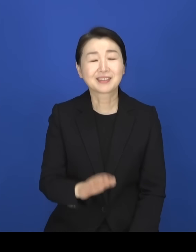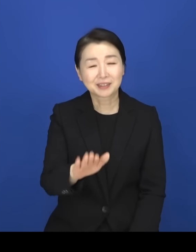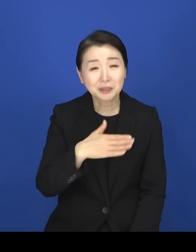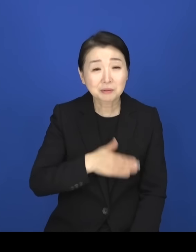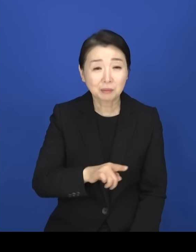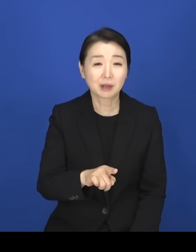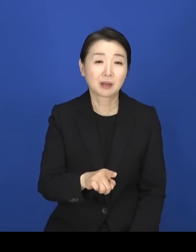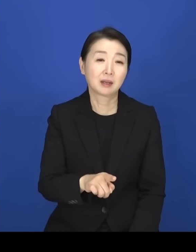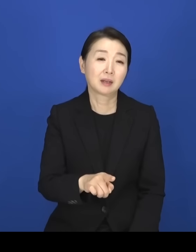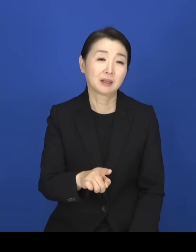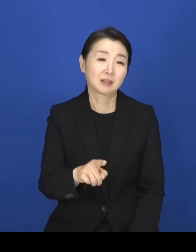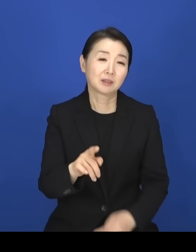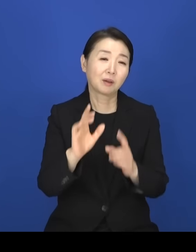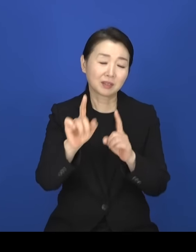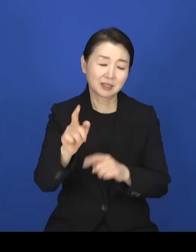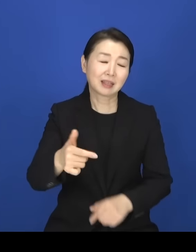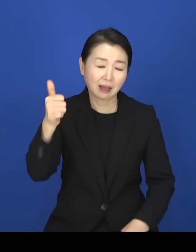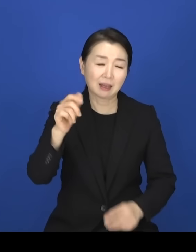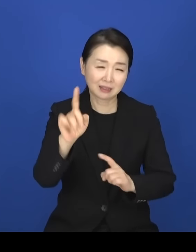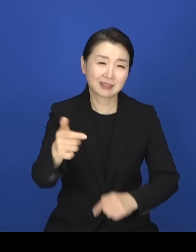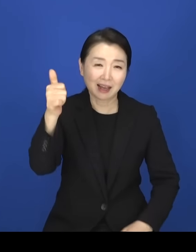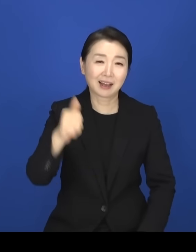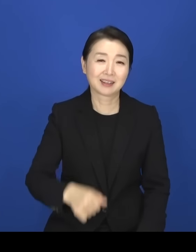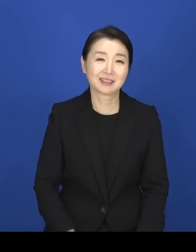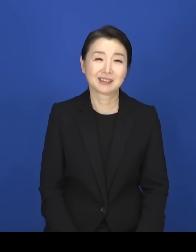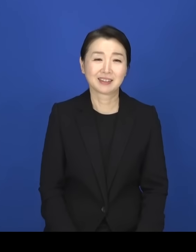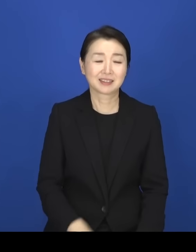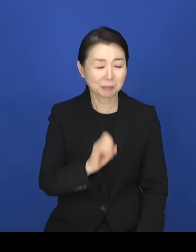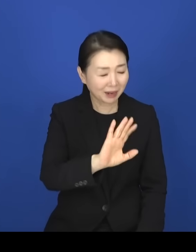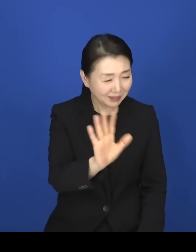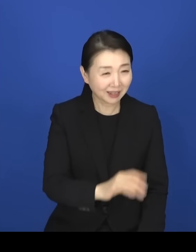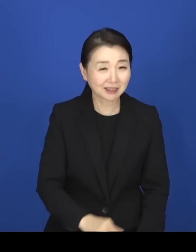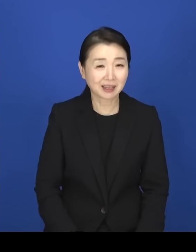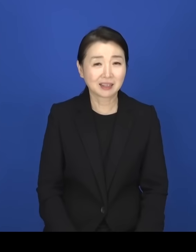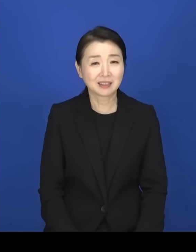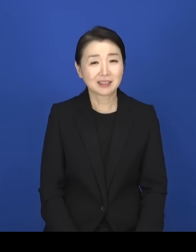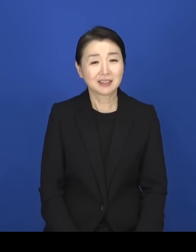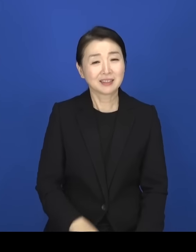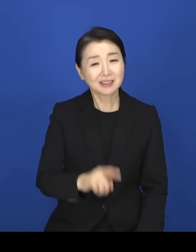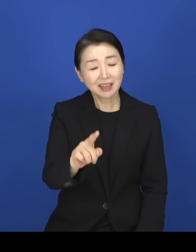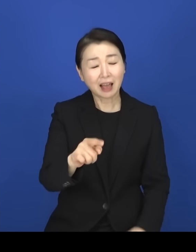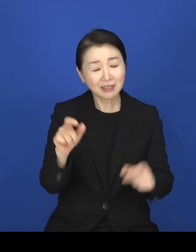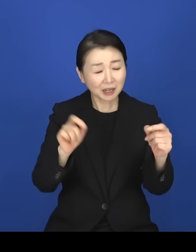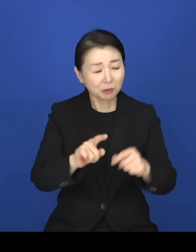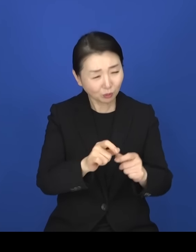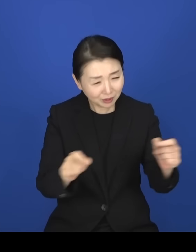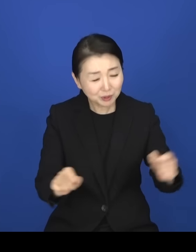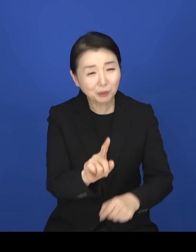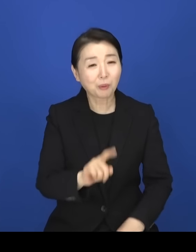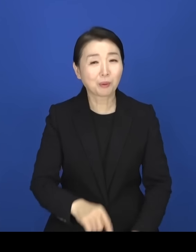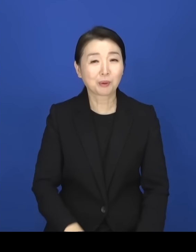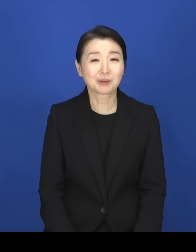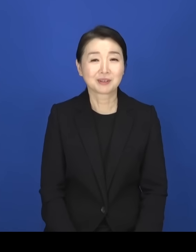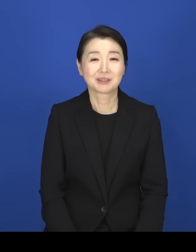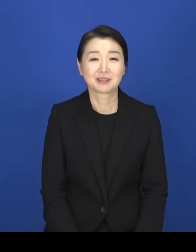얘기까지 이정수가 나. 얘기가 너보다 이정수가 나. 이정성을 계속 안 야, 치세요. 웬만하면 얘기해. 야, 거긴 짧어. 넌 너무 길어.